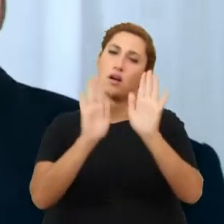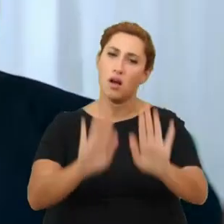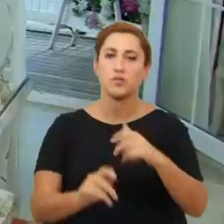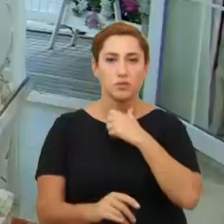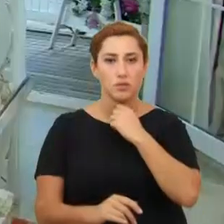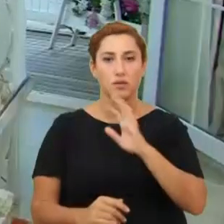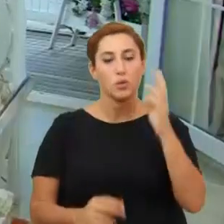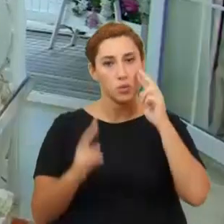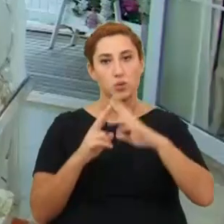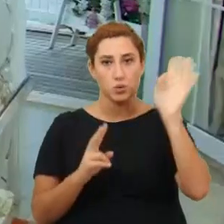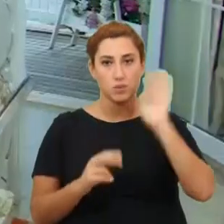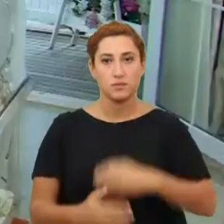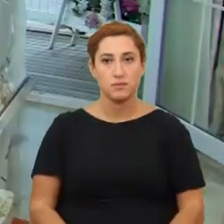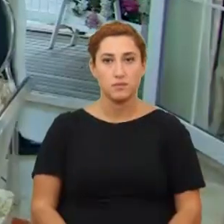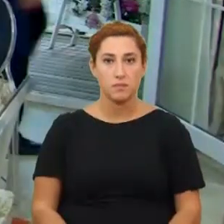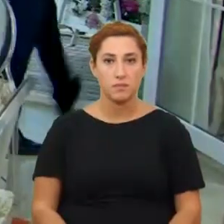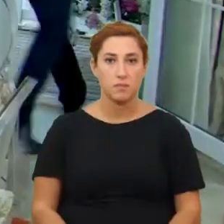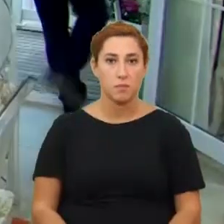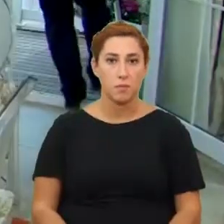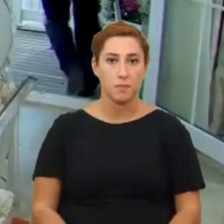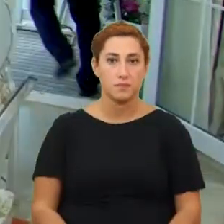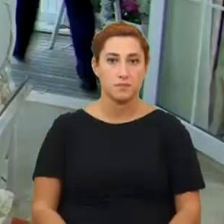lütfen. Görüşmek üzere.